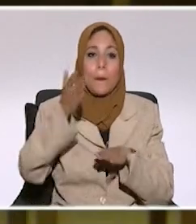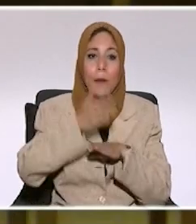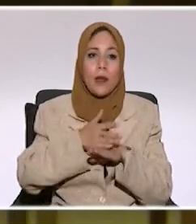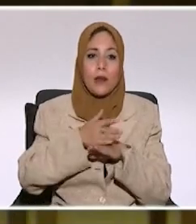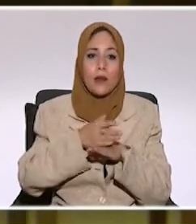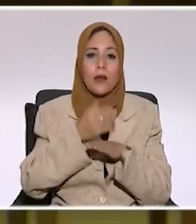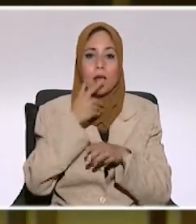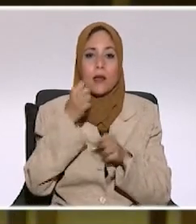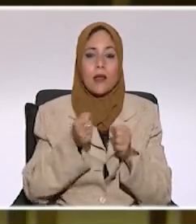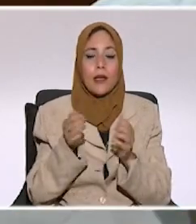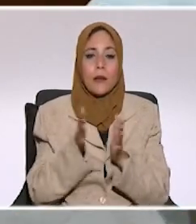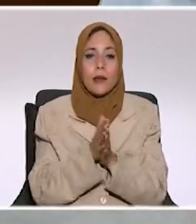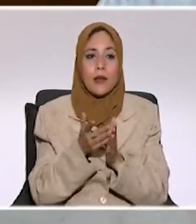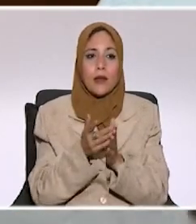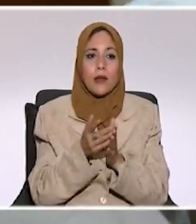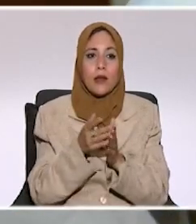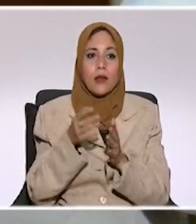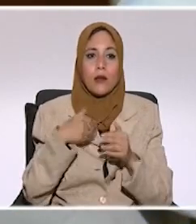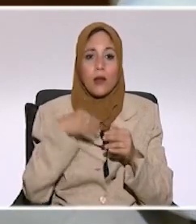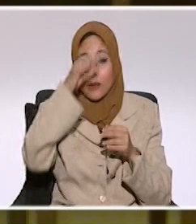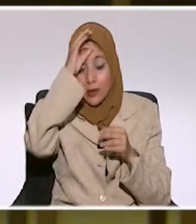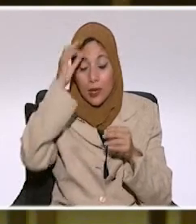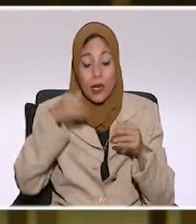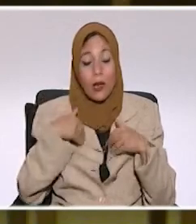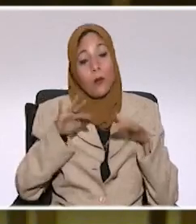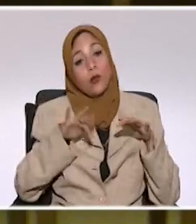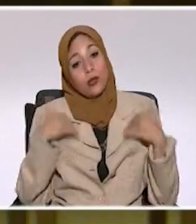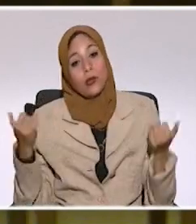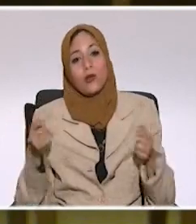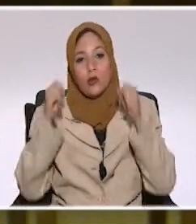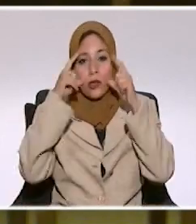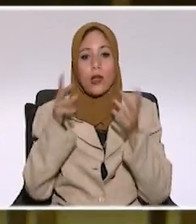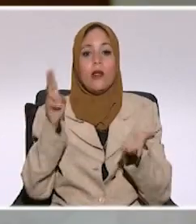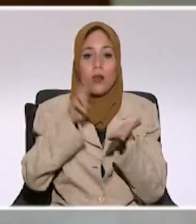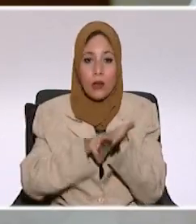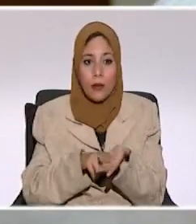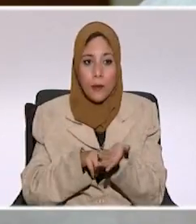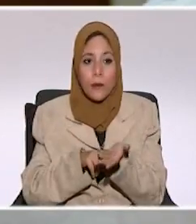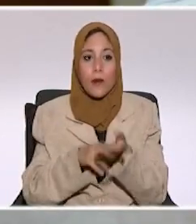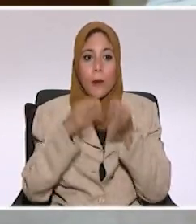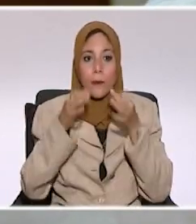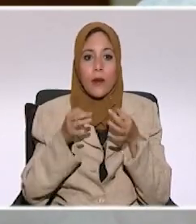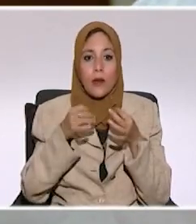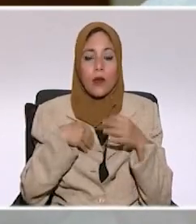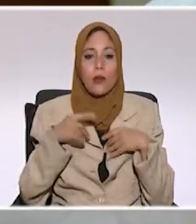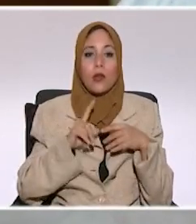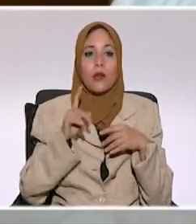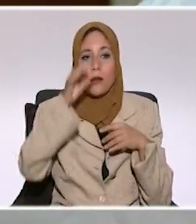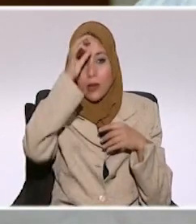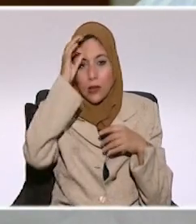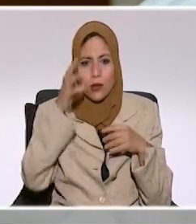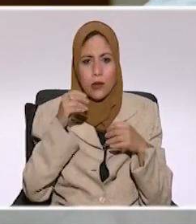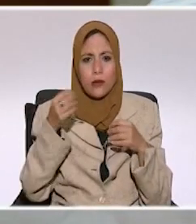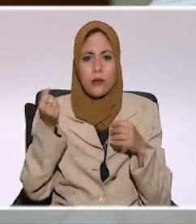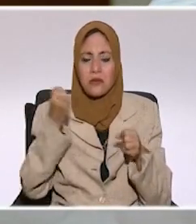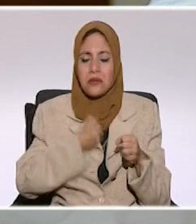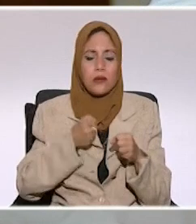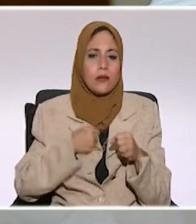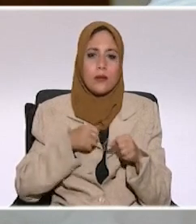الحادثة؟ الحادثة بتاعتي دي انا مت وصحيت يعني، ده بجد يعني. وانا ما كنتش واخد، ولا ما كنتش مدي خيانة خالص ولا اخوانا خالص زي ما بيقولوا